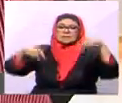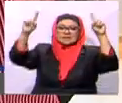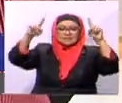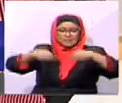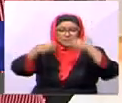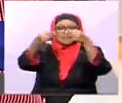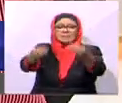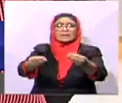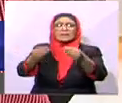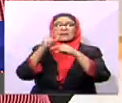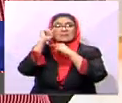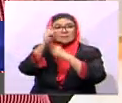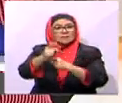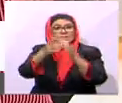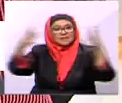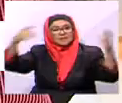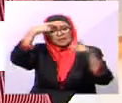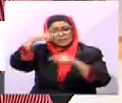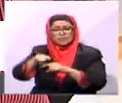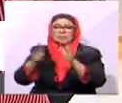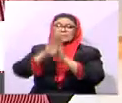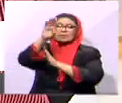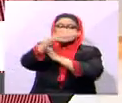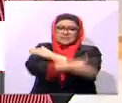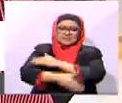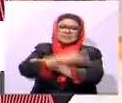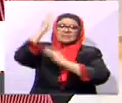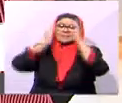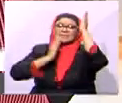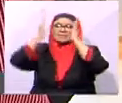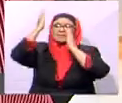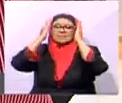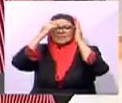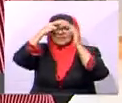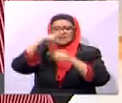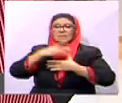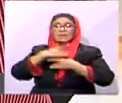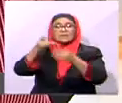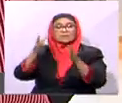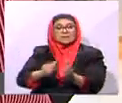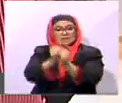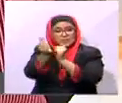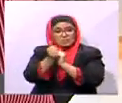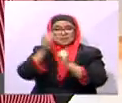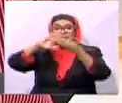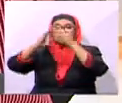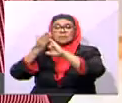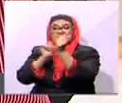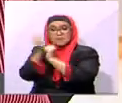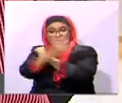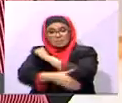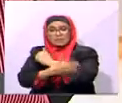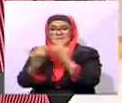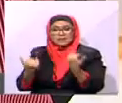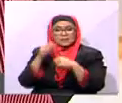sumbangan besar kepada prestasi negara Malaysia. Kepada peminat sukan dan komuniti sukan negara yang sedang menonton